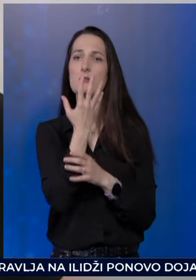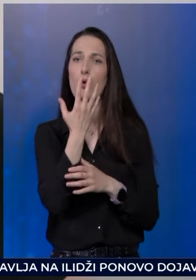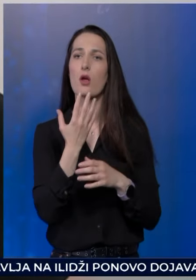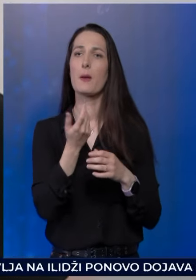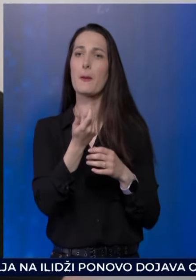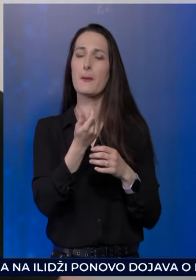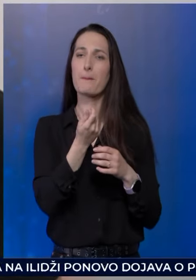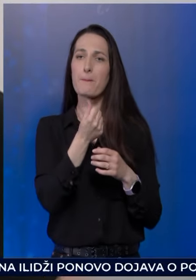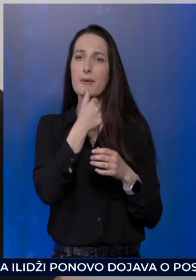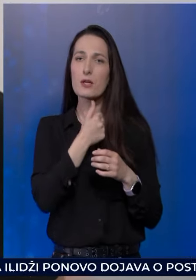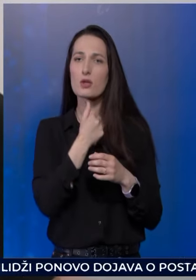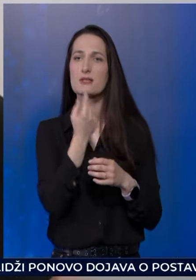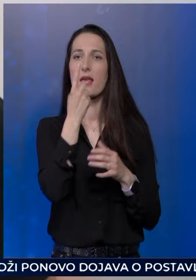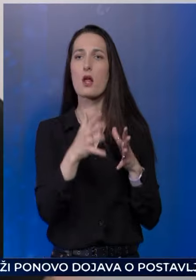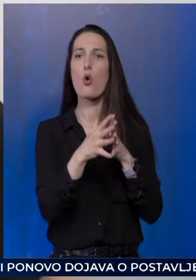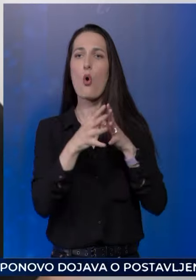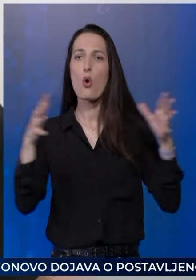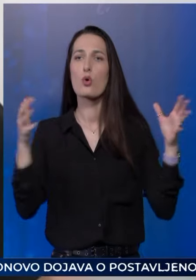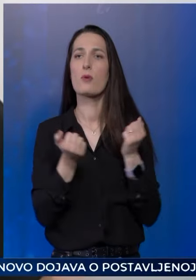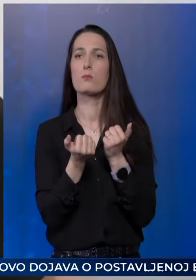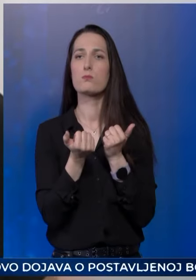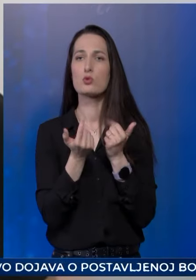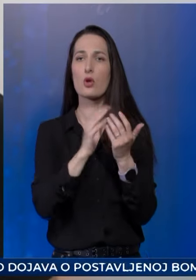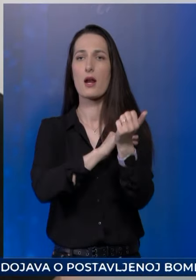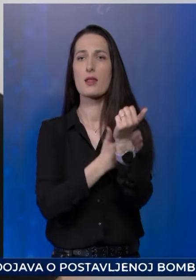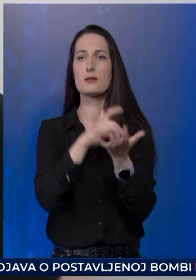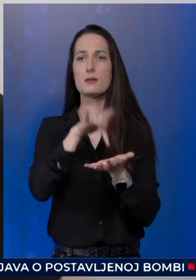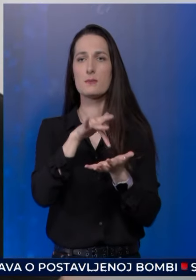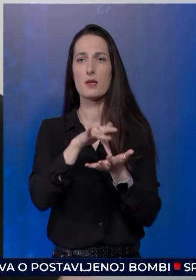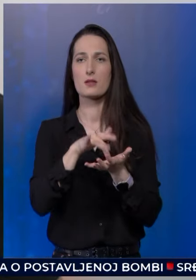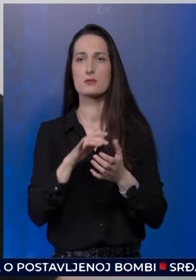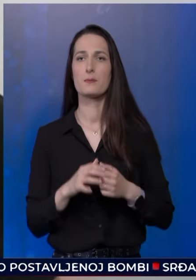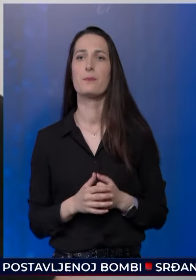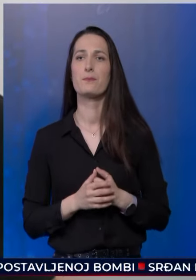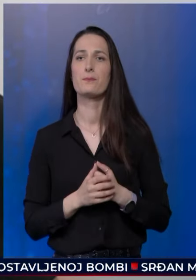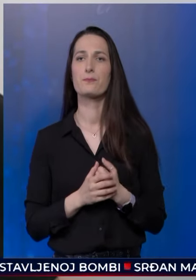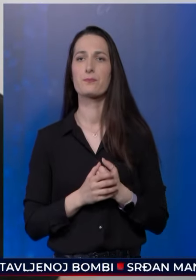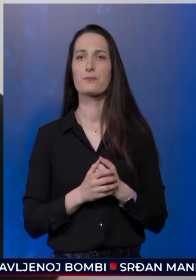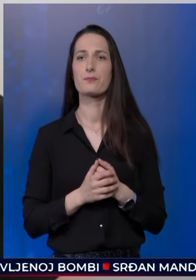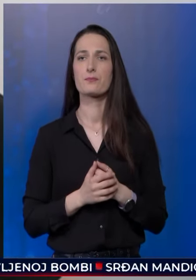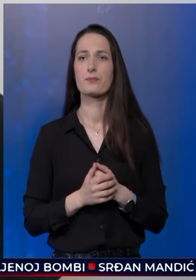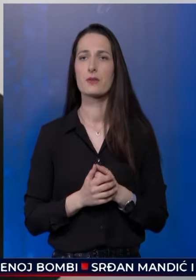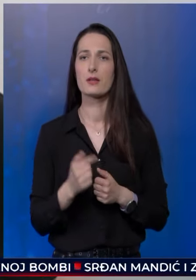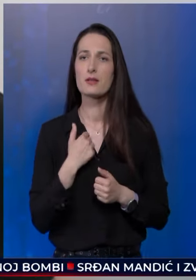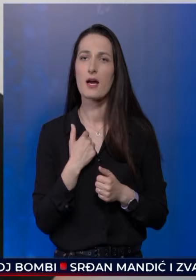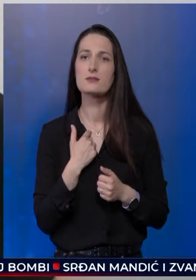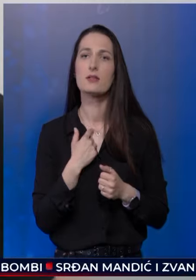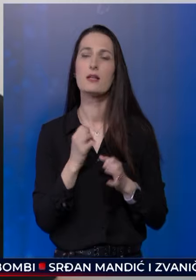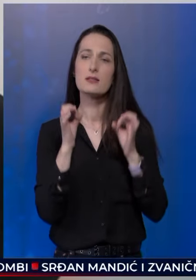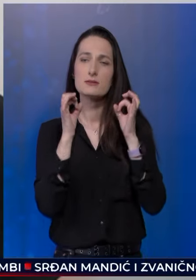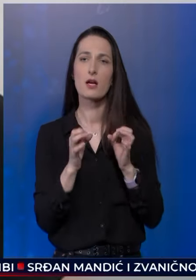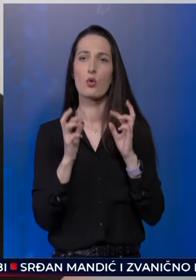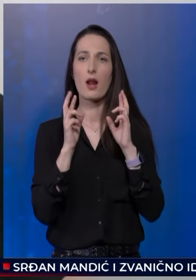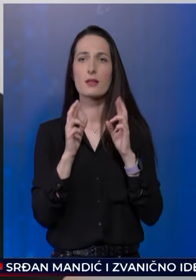u nekakvim međunarodnim razmjerama Bosna i Hercegovina jeste malo tržište, ali trenutna ulaganja u TV oglašavanje su izvor prihoda, odnosno